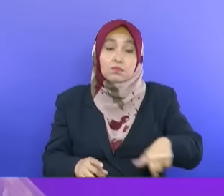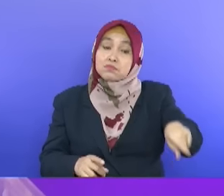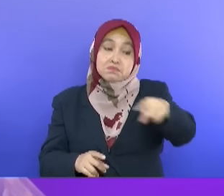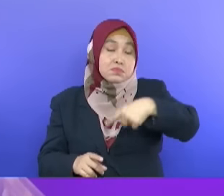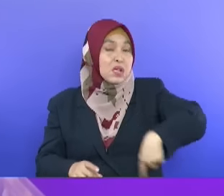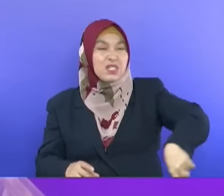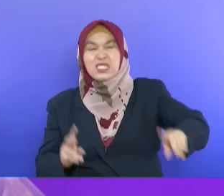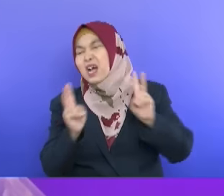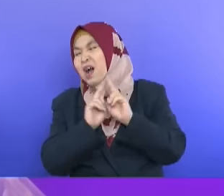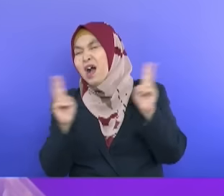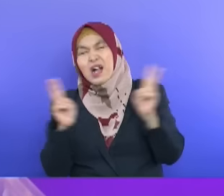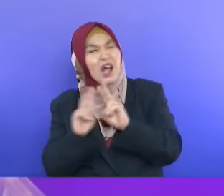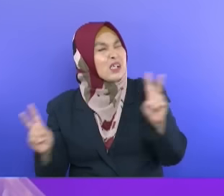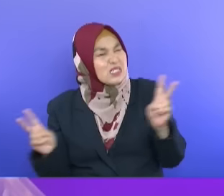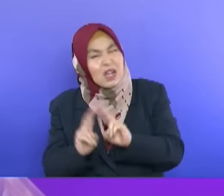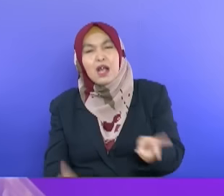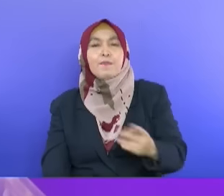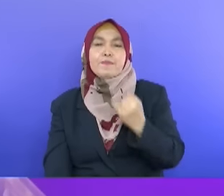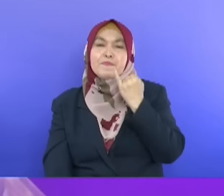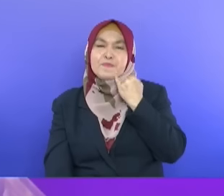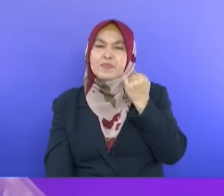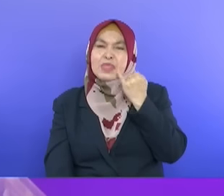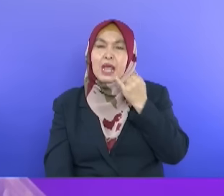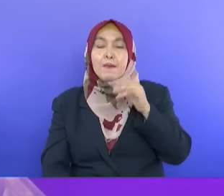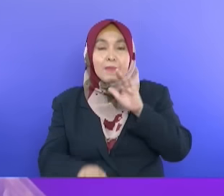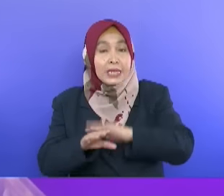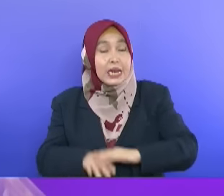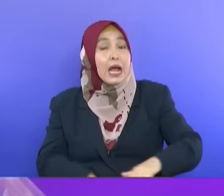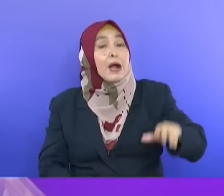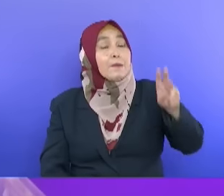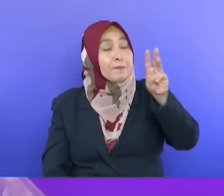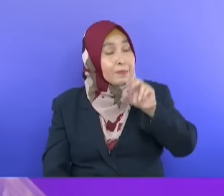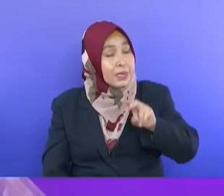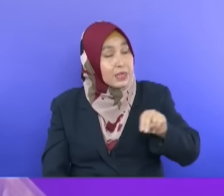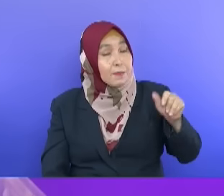amat hasad dengki kepada kepada diri